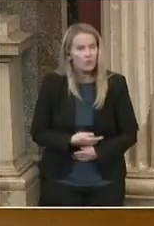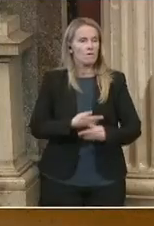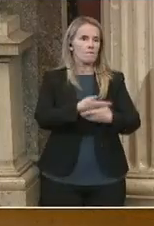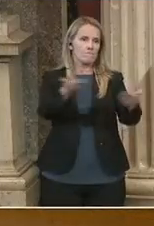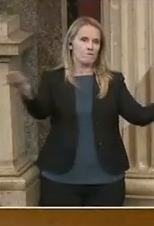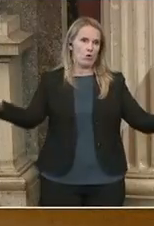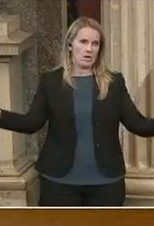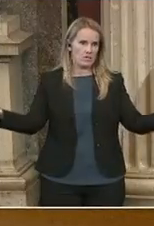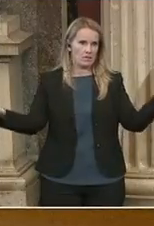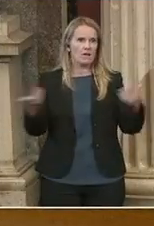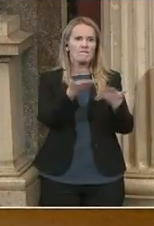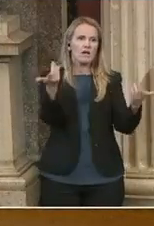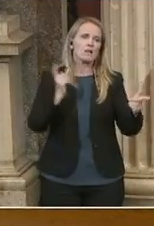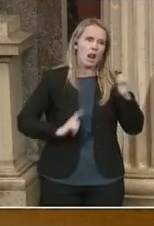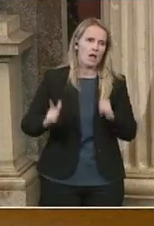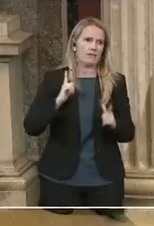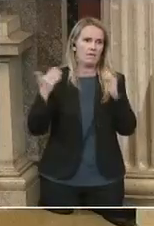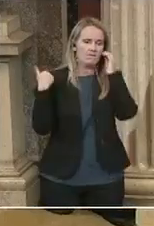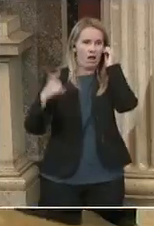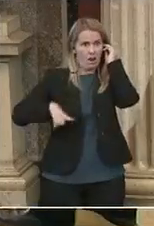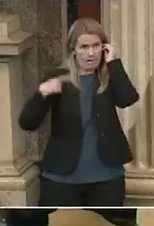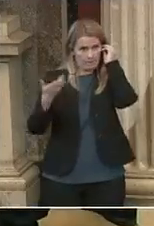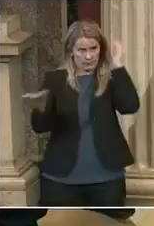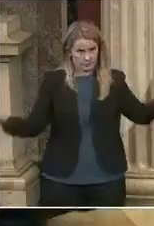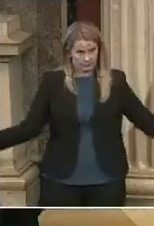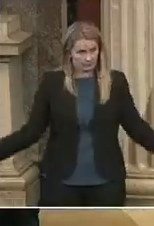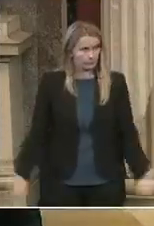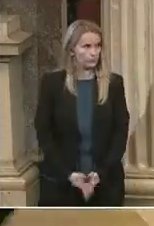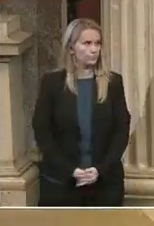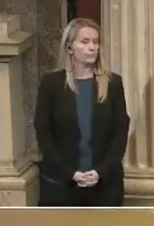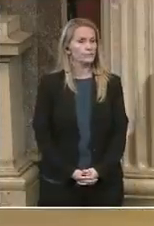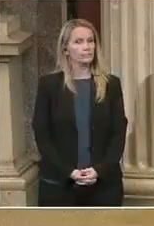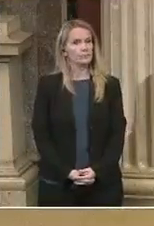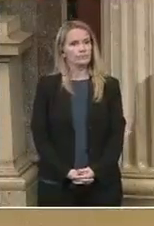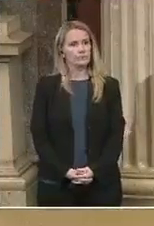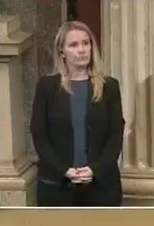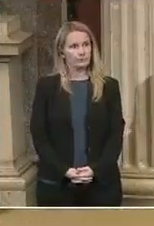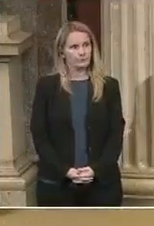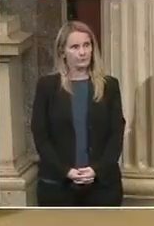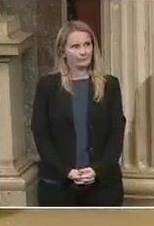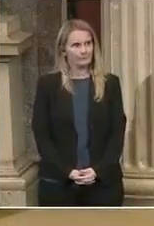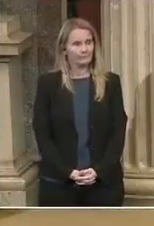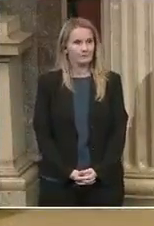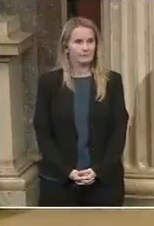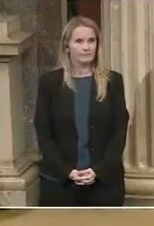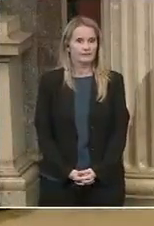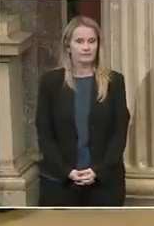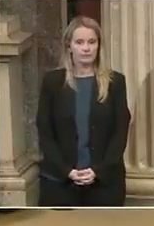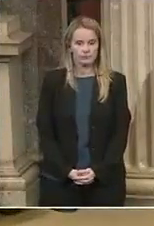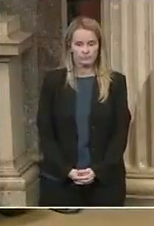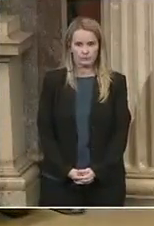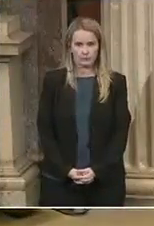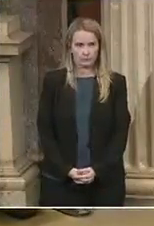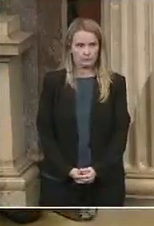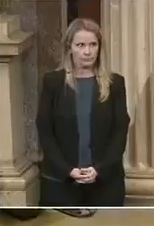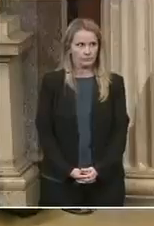und vor dem was sie gelitten haben die Kirche und der Staat habe vertuscht Leute versetzt